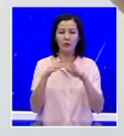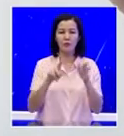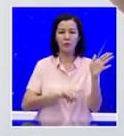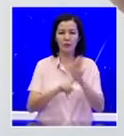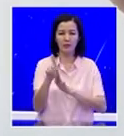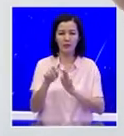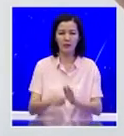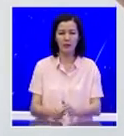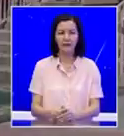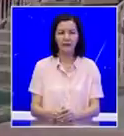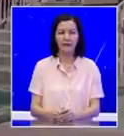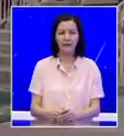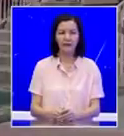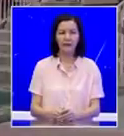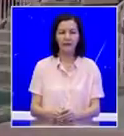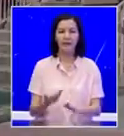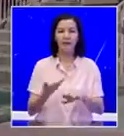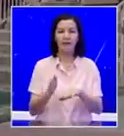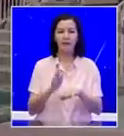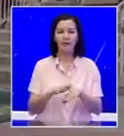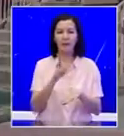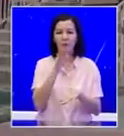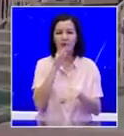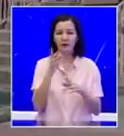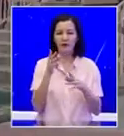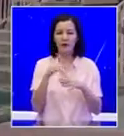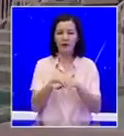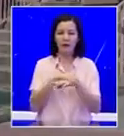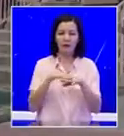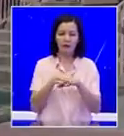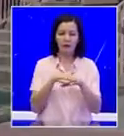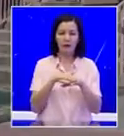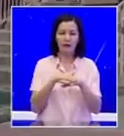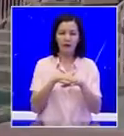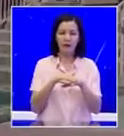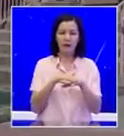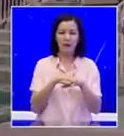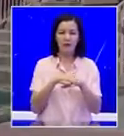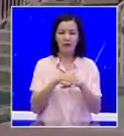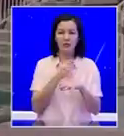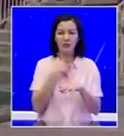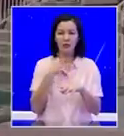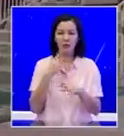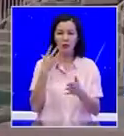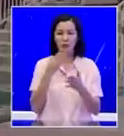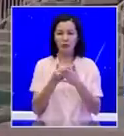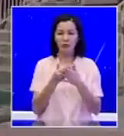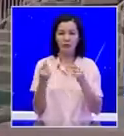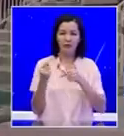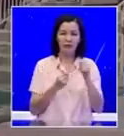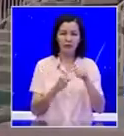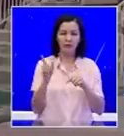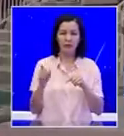кірісті. Мында қиын кезеңде халықтың ішінен шығып осындай Талдықорғанды өзіміздің жерлесіміз,